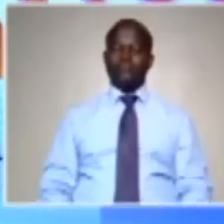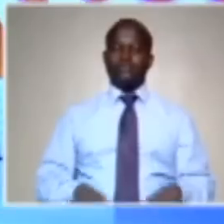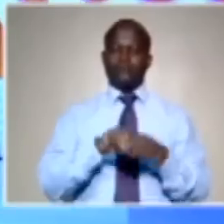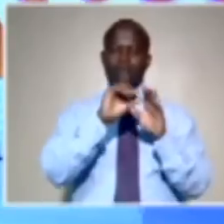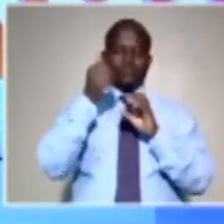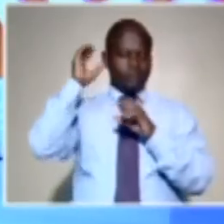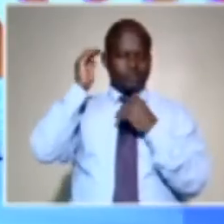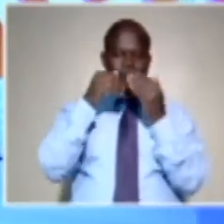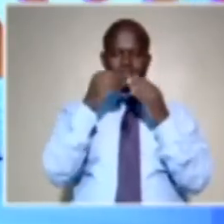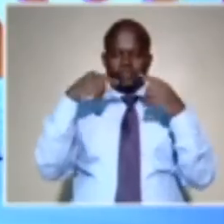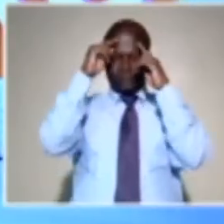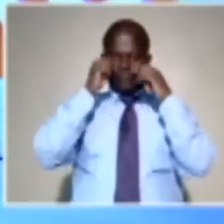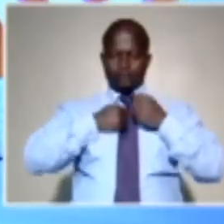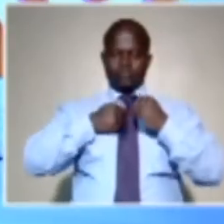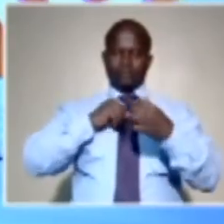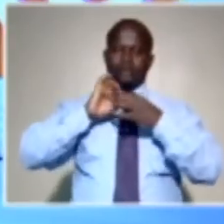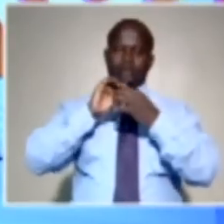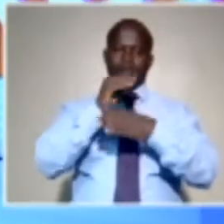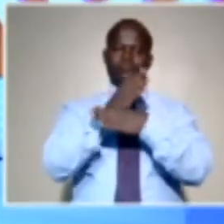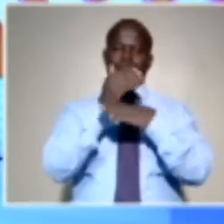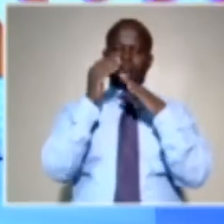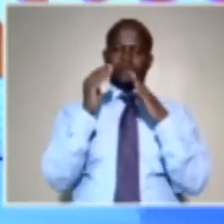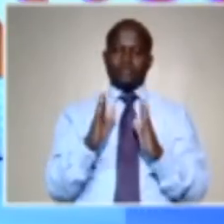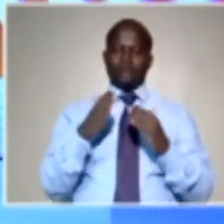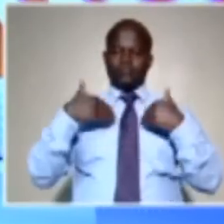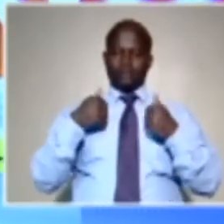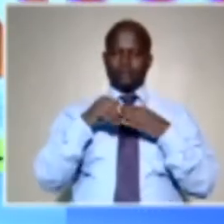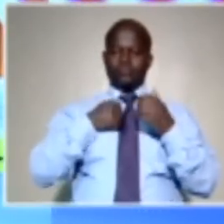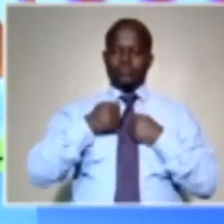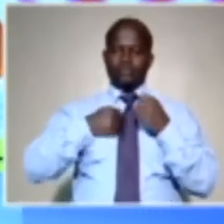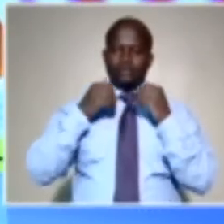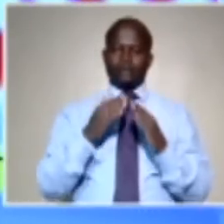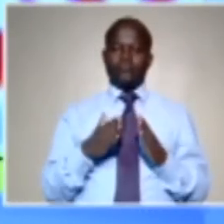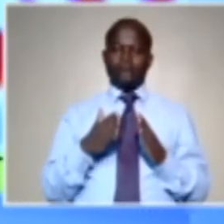Yandi makuru kaminuza y'u Rwanda ku bufatanye na Minisiteri y'ubuzima mu Rwanda